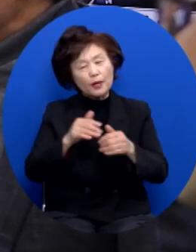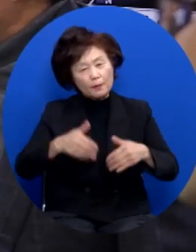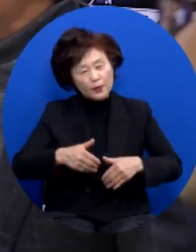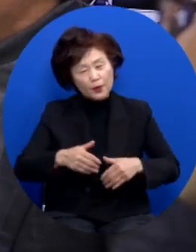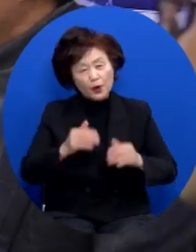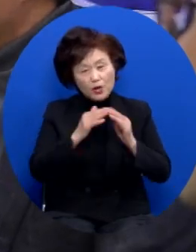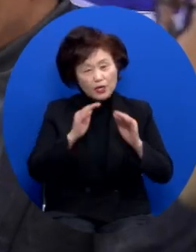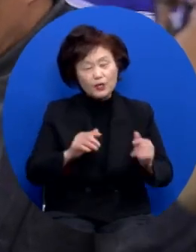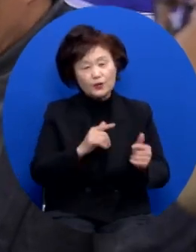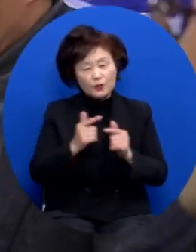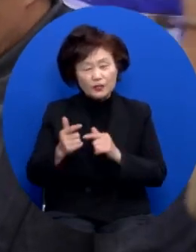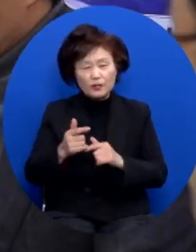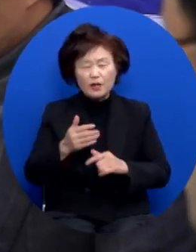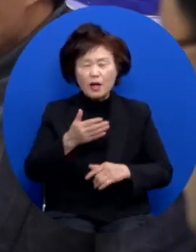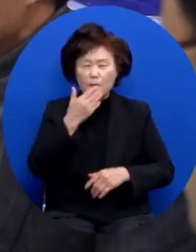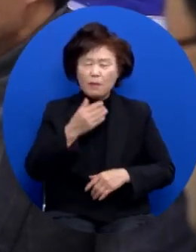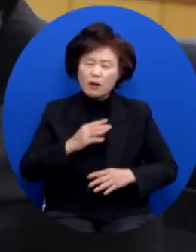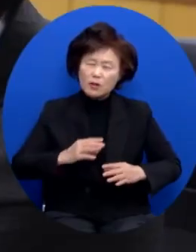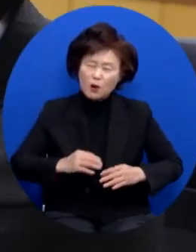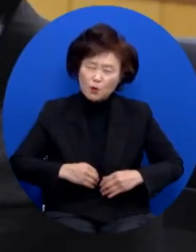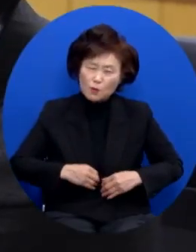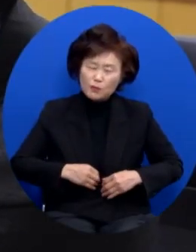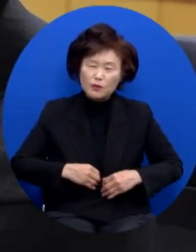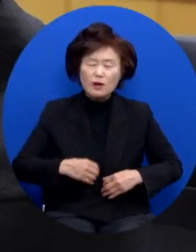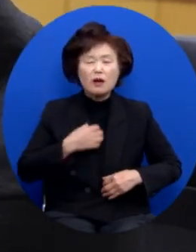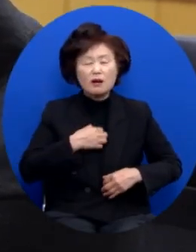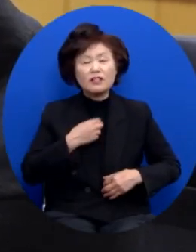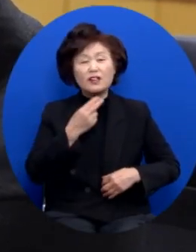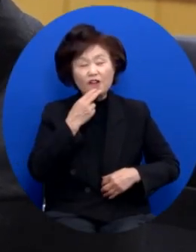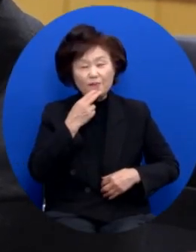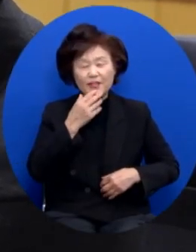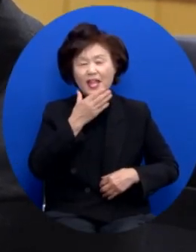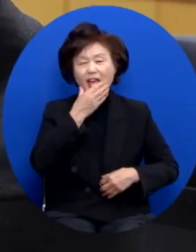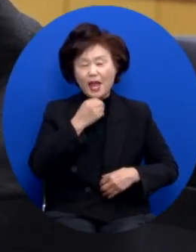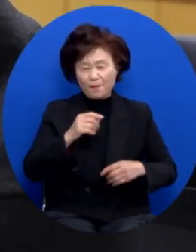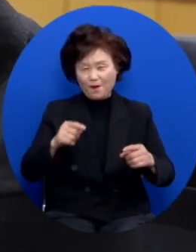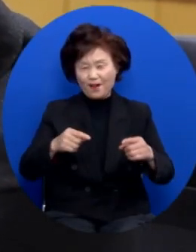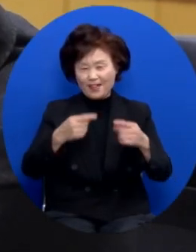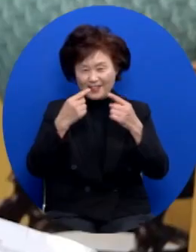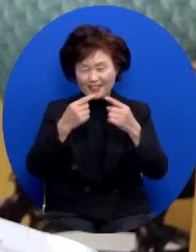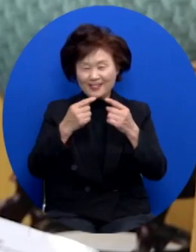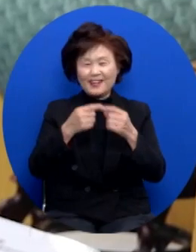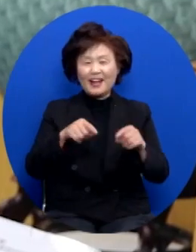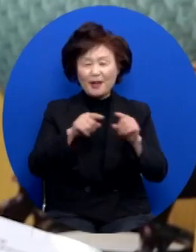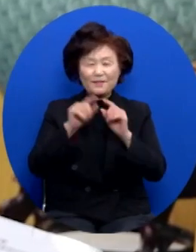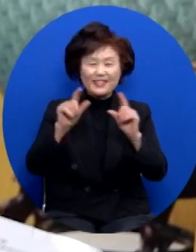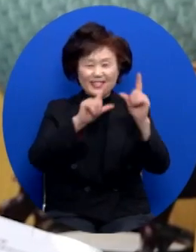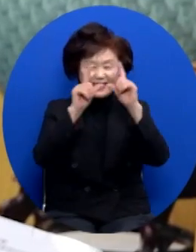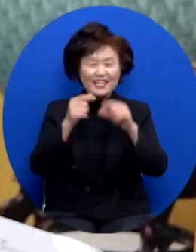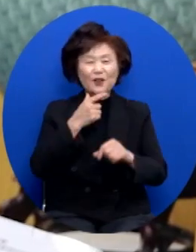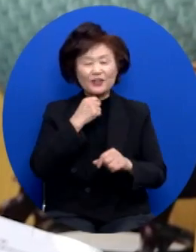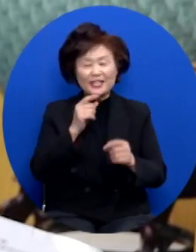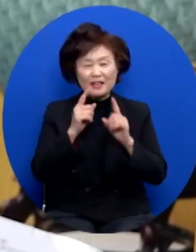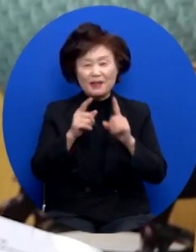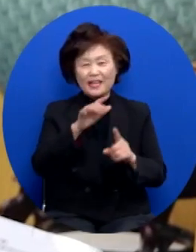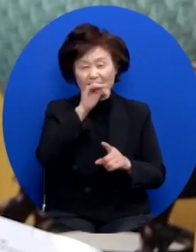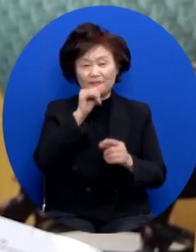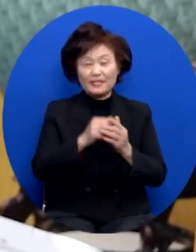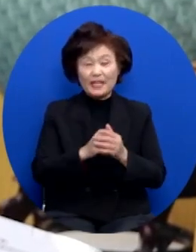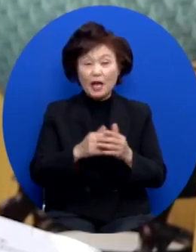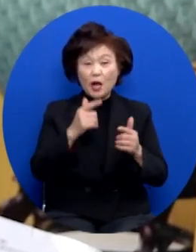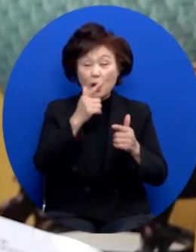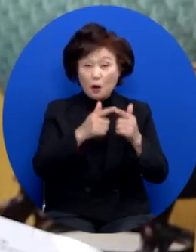이웃들이 끼니 걱정없는 행복한 설연휴를 보내길 바란다고 나눔의 취지를 설명했습니다 목포 박홍